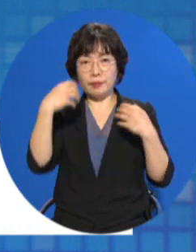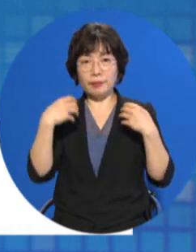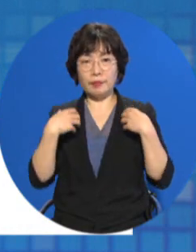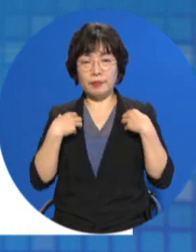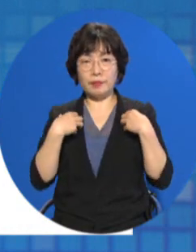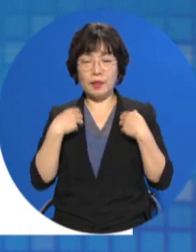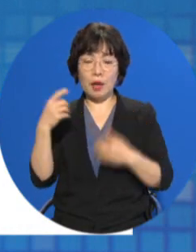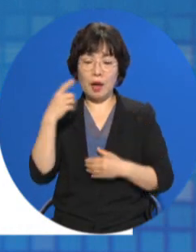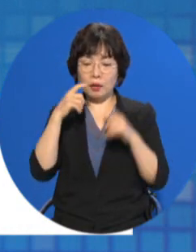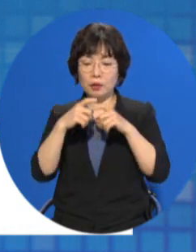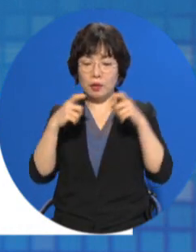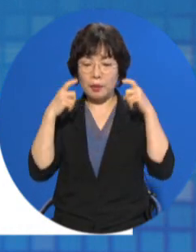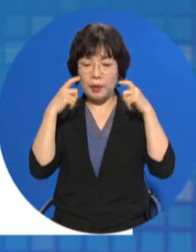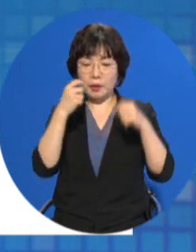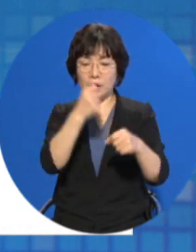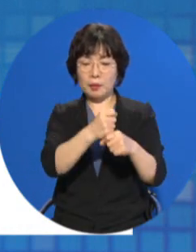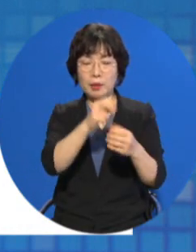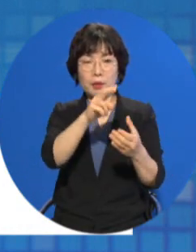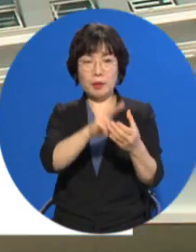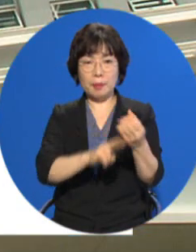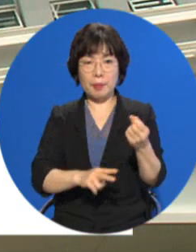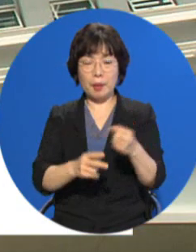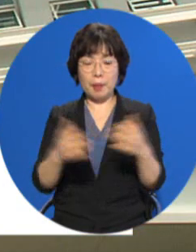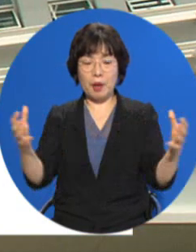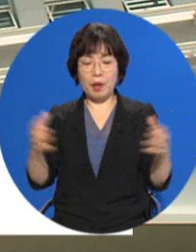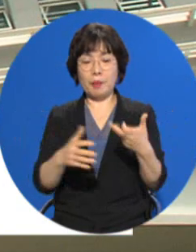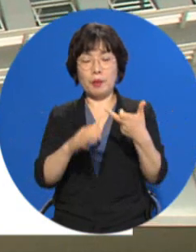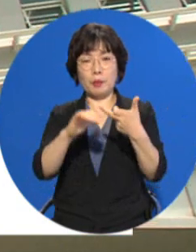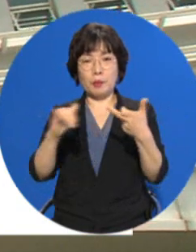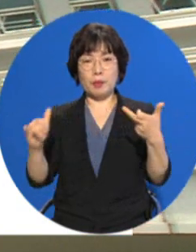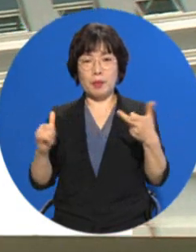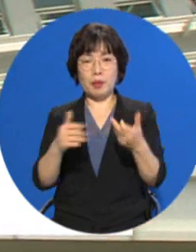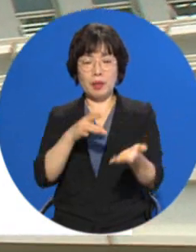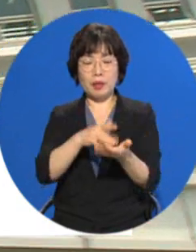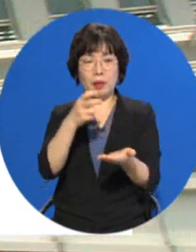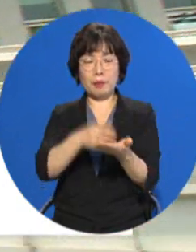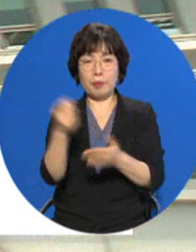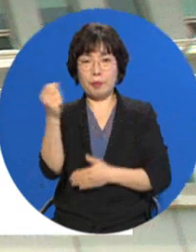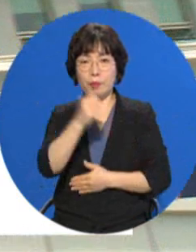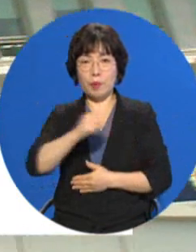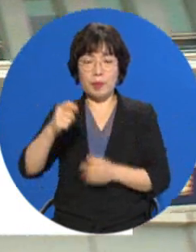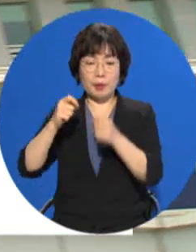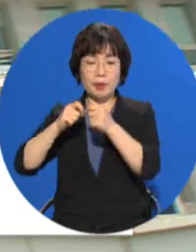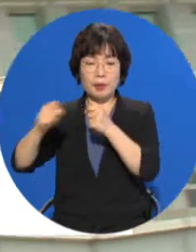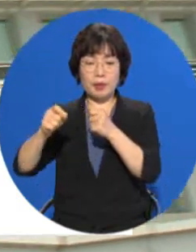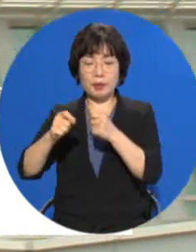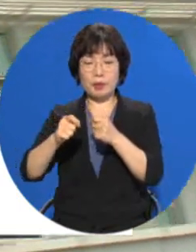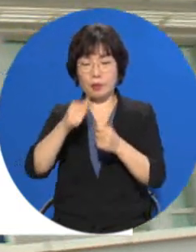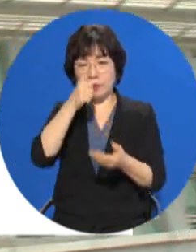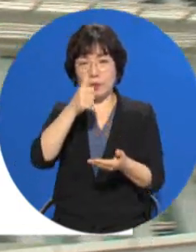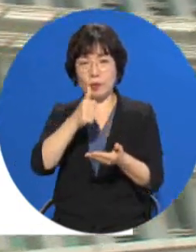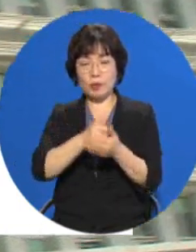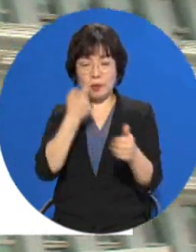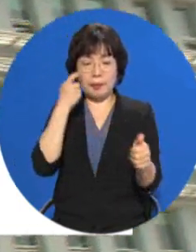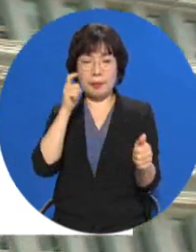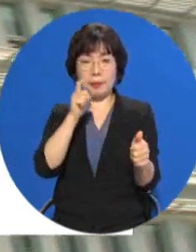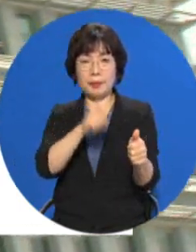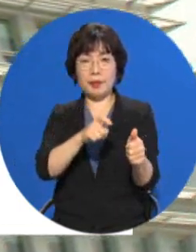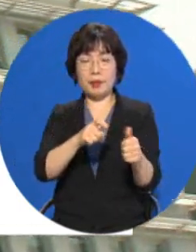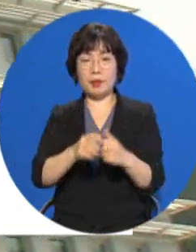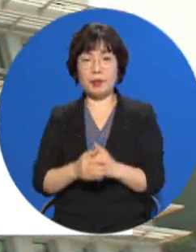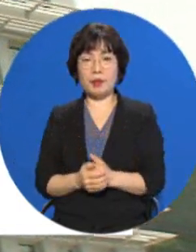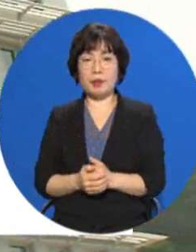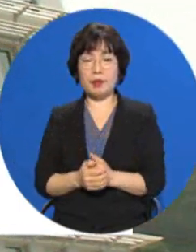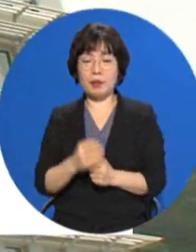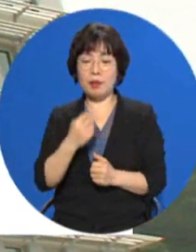전남지방경찰청은 가짜 마스크를 제조 유통한 A씨 등 17명을 약사법 위반과 사기 등의 혐의로 적발했습니다. A씨